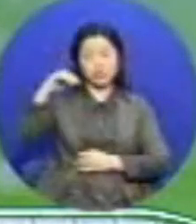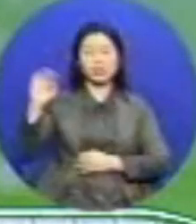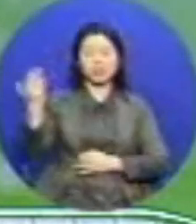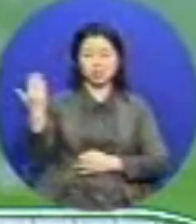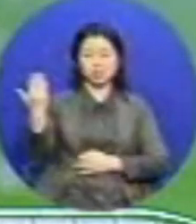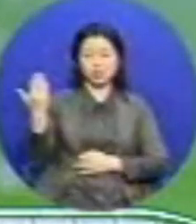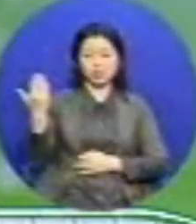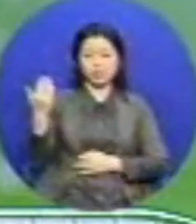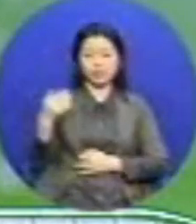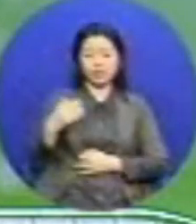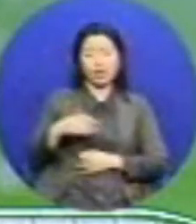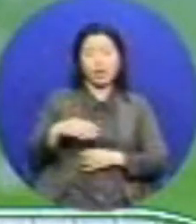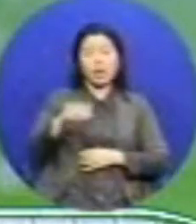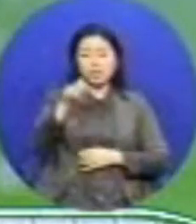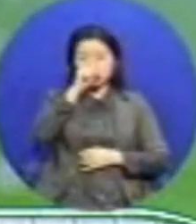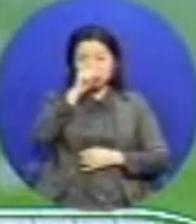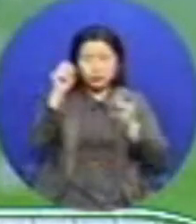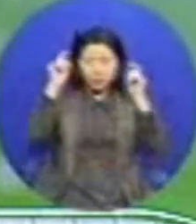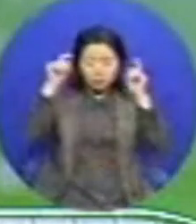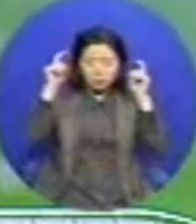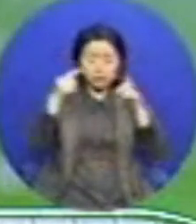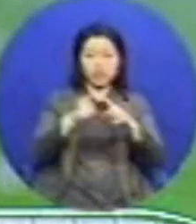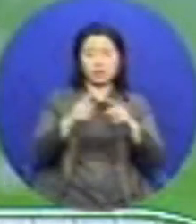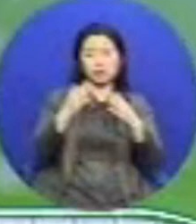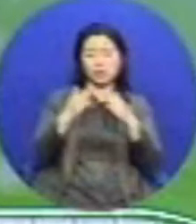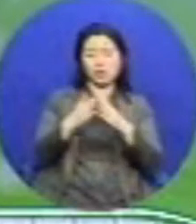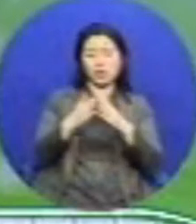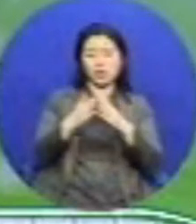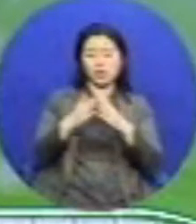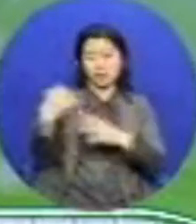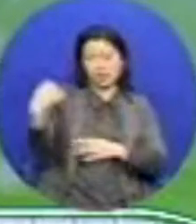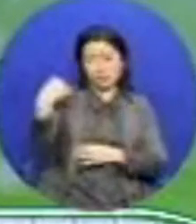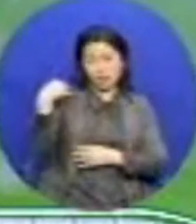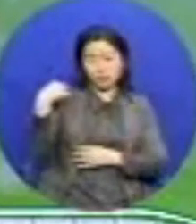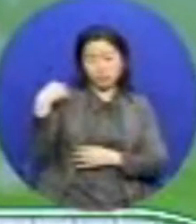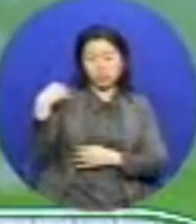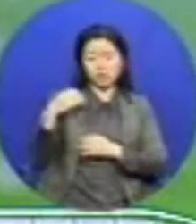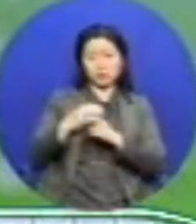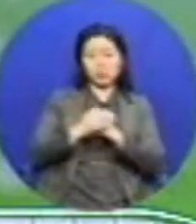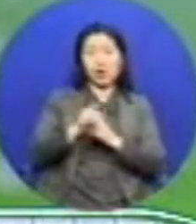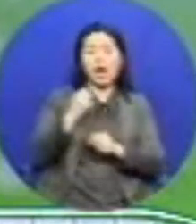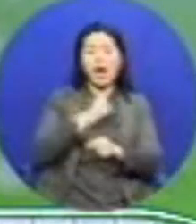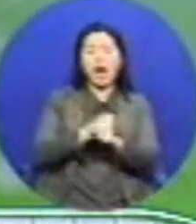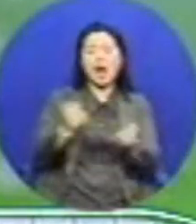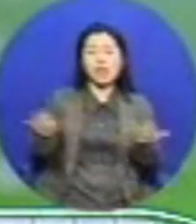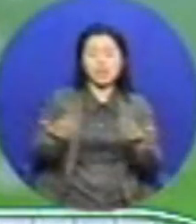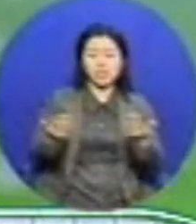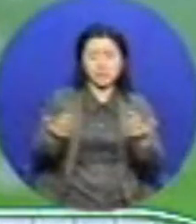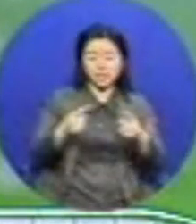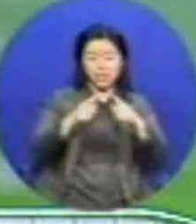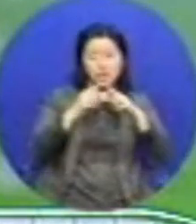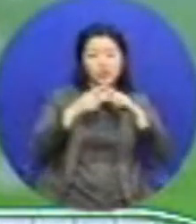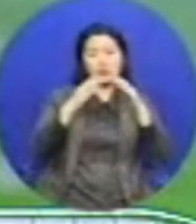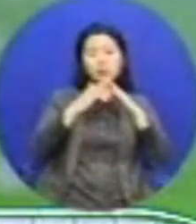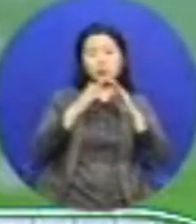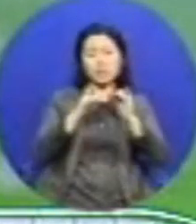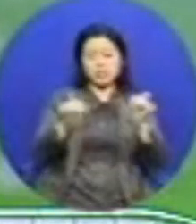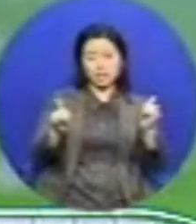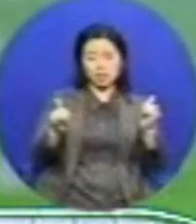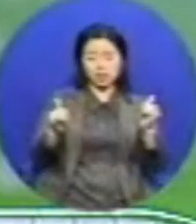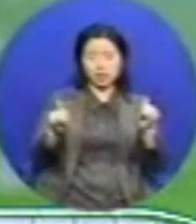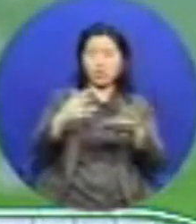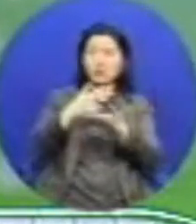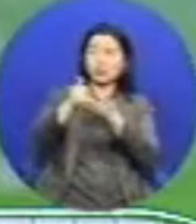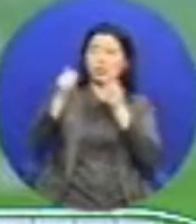선한 목적에 담임목사 로써 제가 해 드릴 일이 교우들에게 예수님을 바라보는 눈을 열어주는